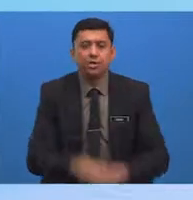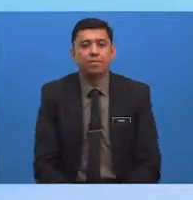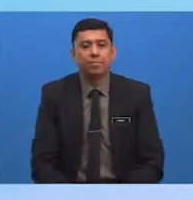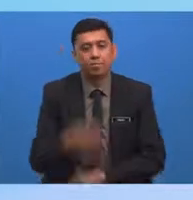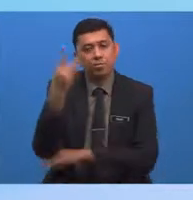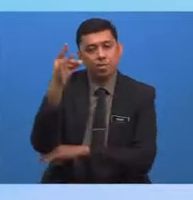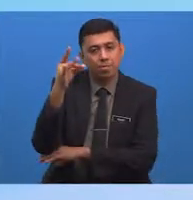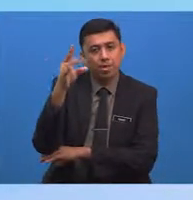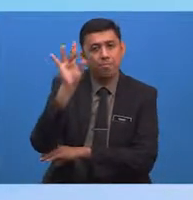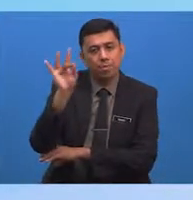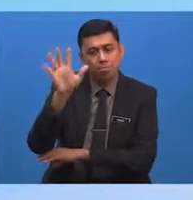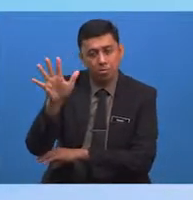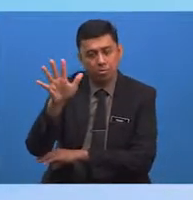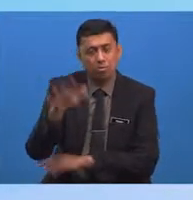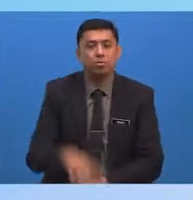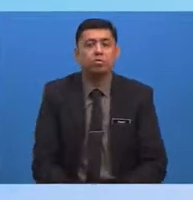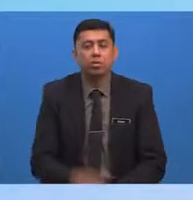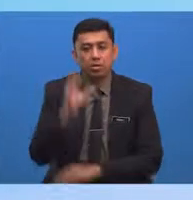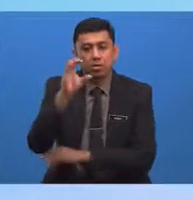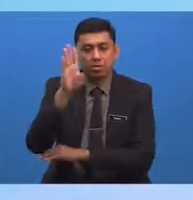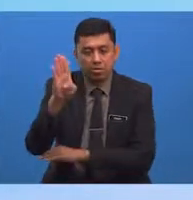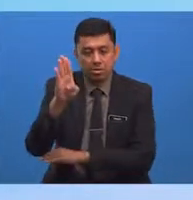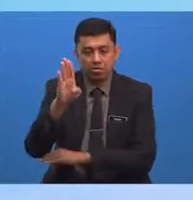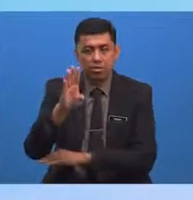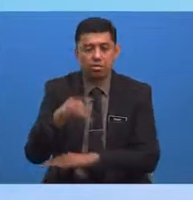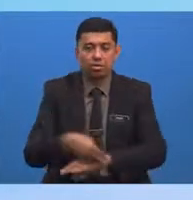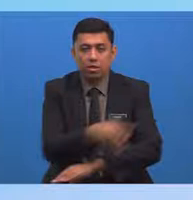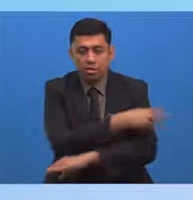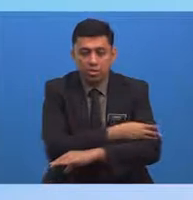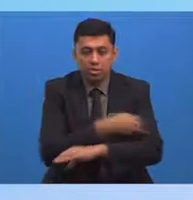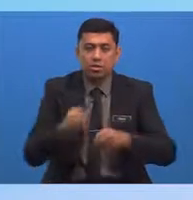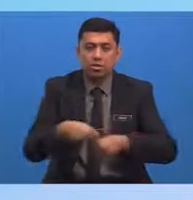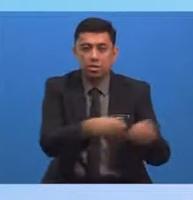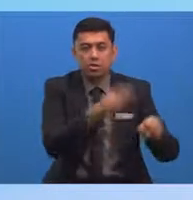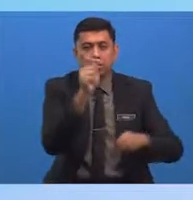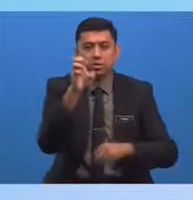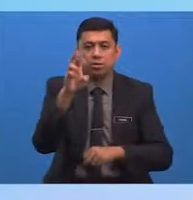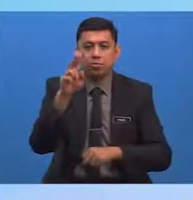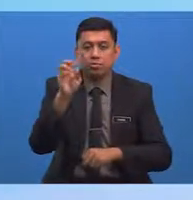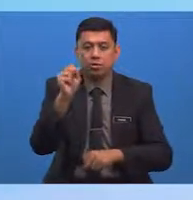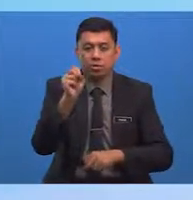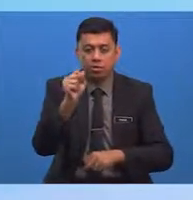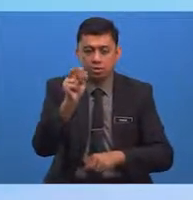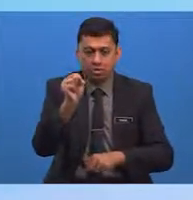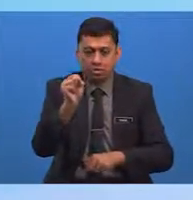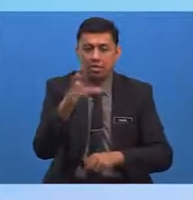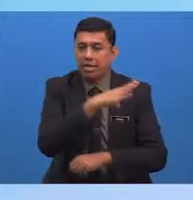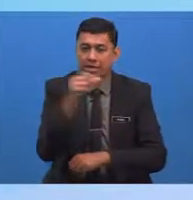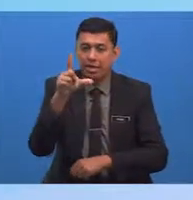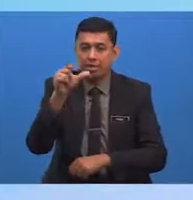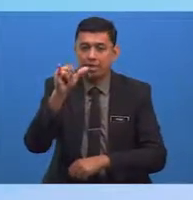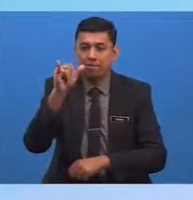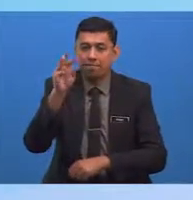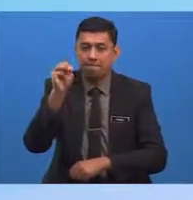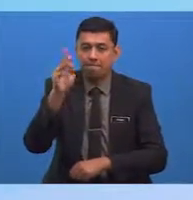tahun 1885, Charles Brooke menguasai kawasan Sungai Terusan dan Limbang menjadi kawasan